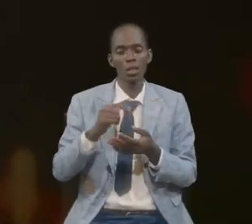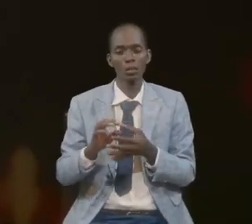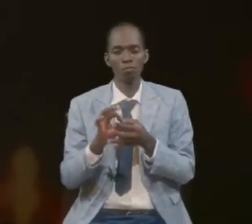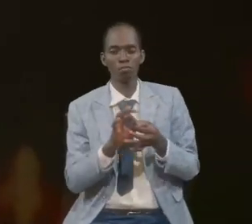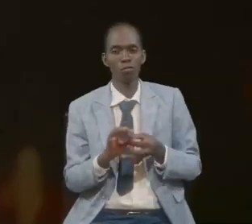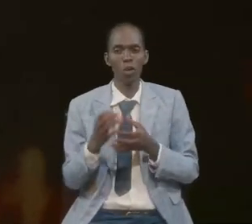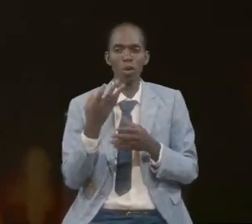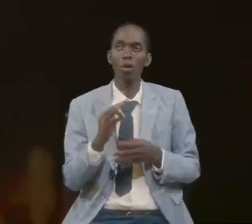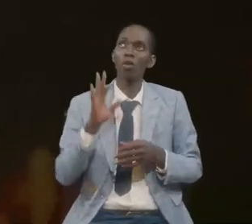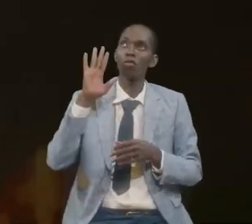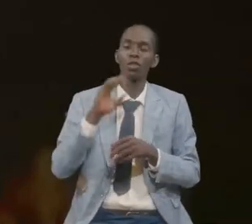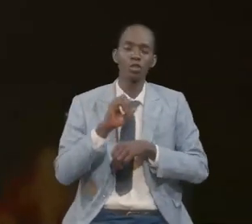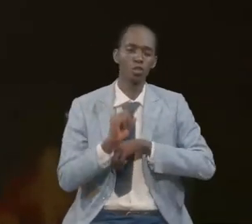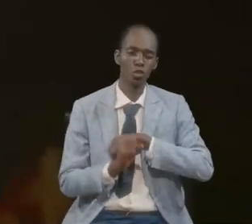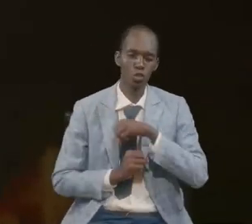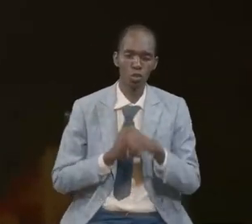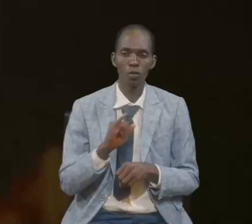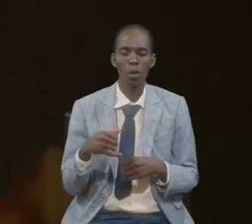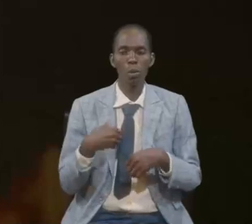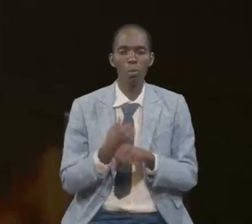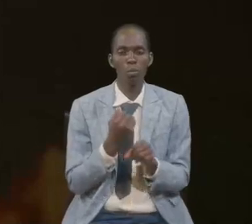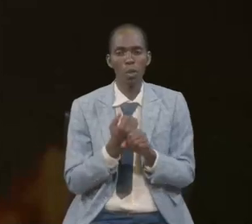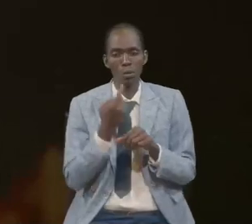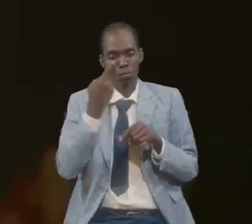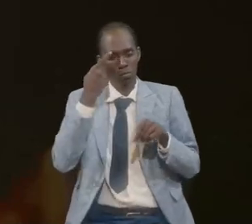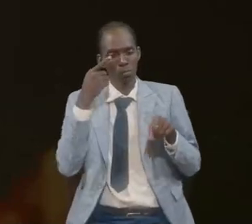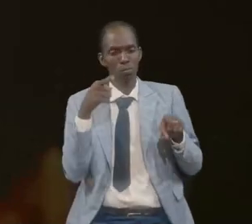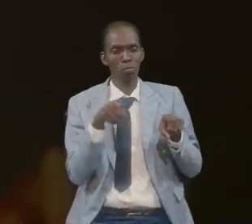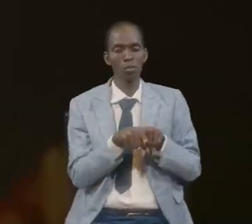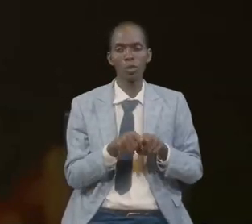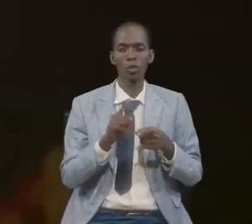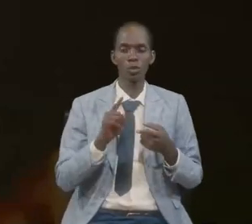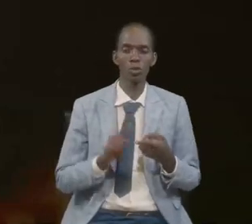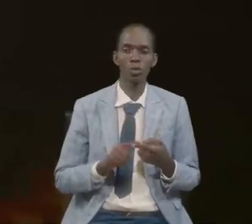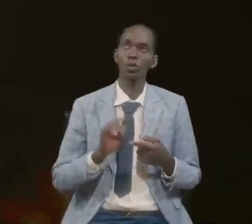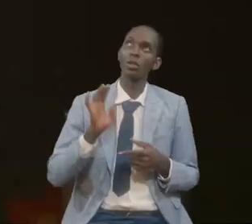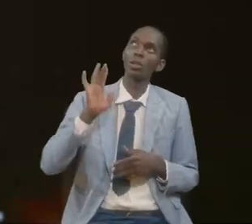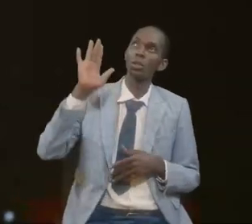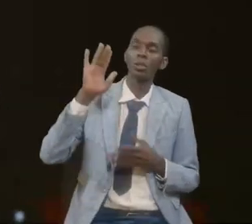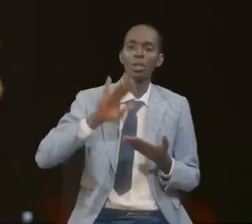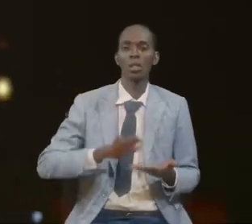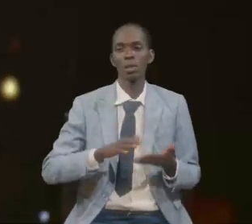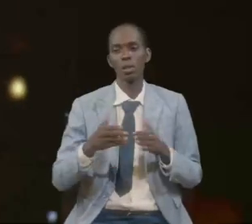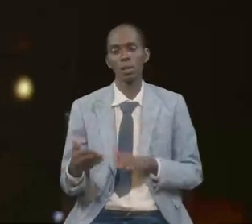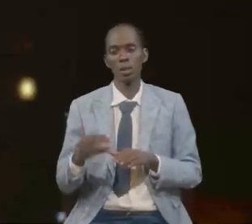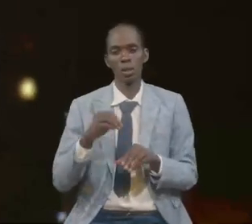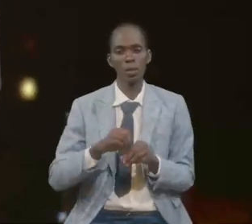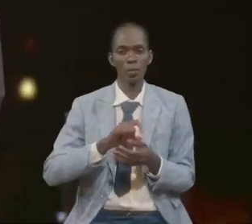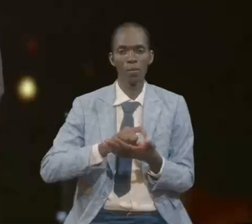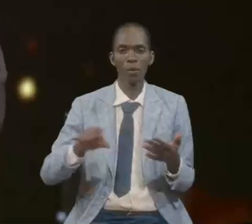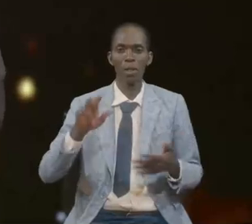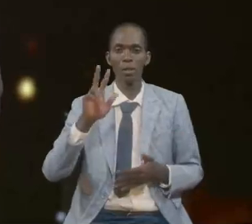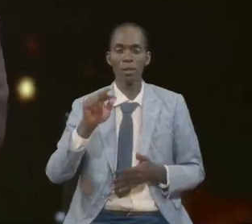de ses souffrances, en devenant conforme à lui dans sa mort. » Dans sa